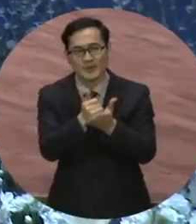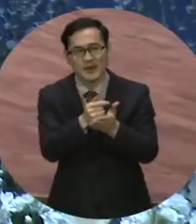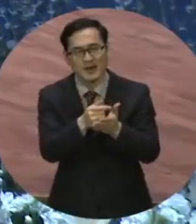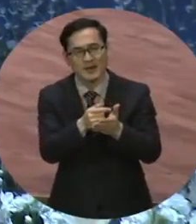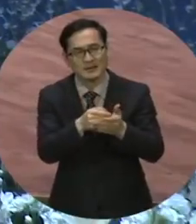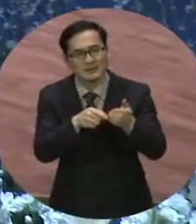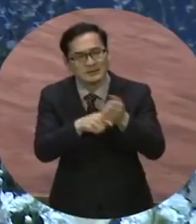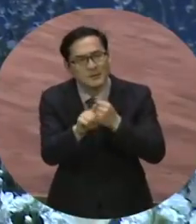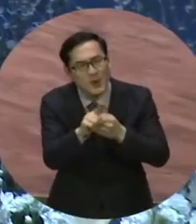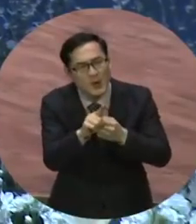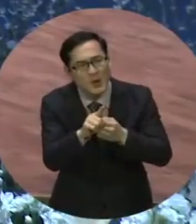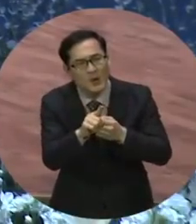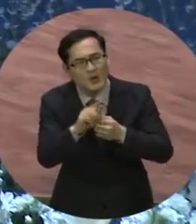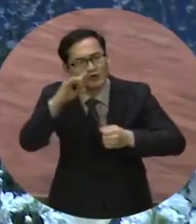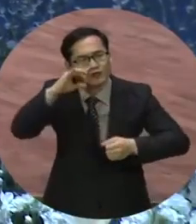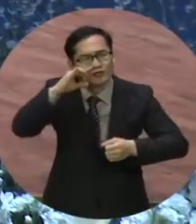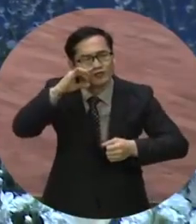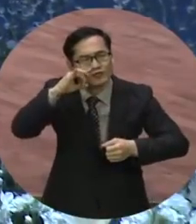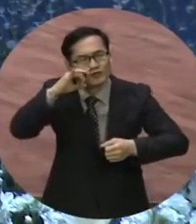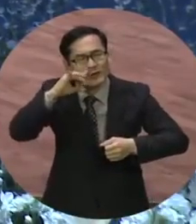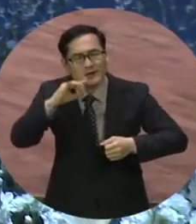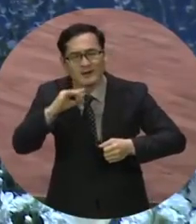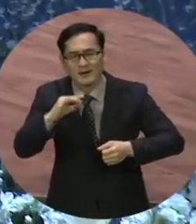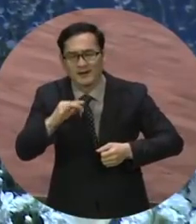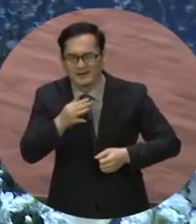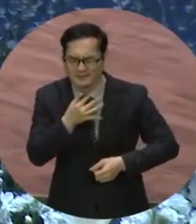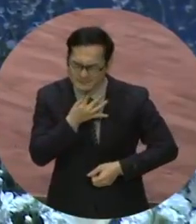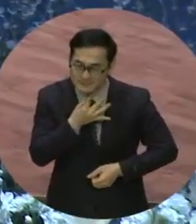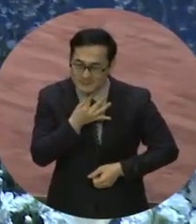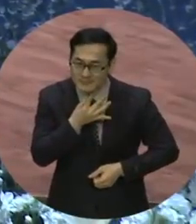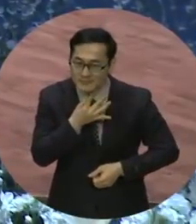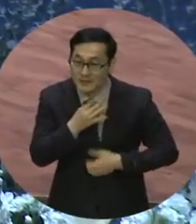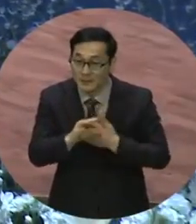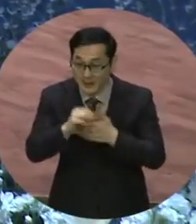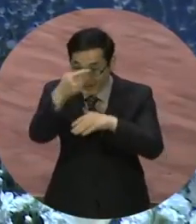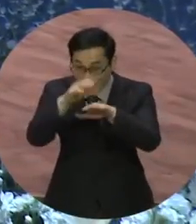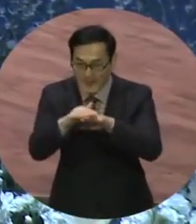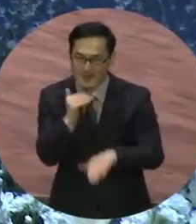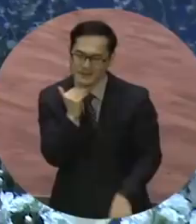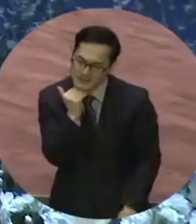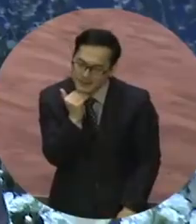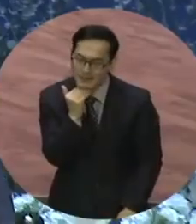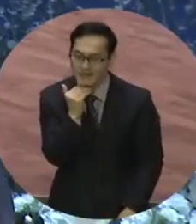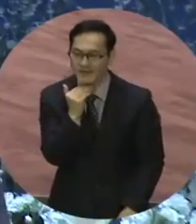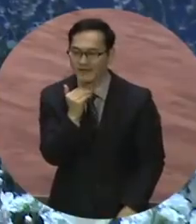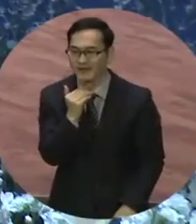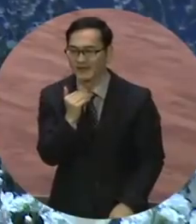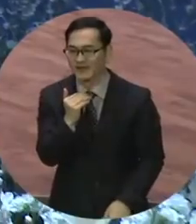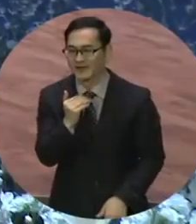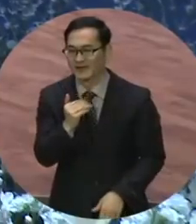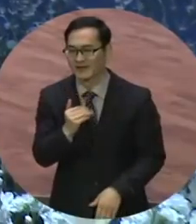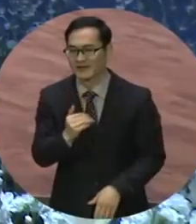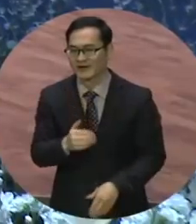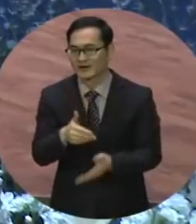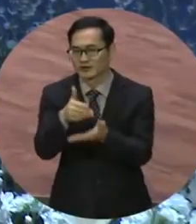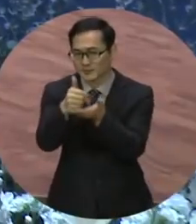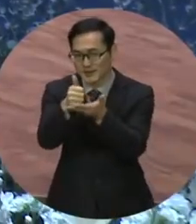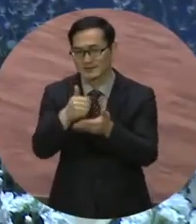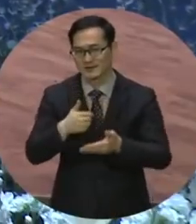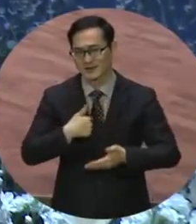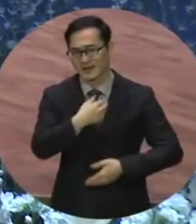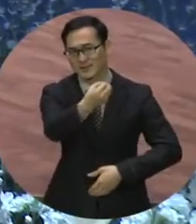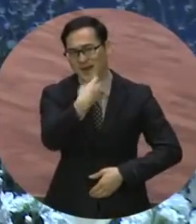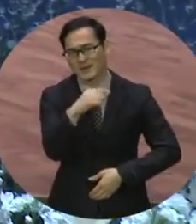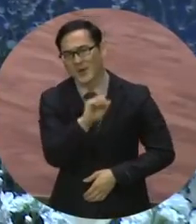하는 마음이 크면 커질수록 예배를 기다립니다. 예배 시간에 주님께서 나에게 강단을 통하여